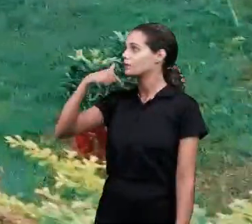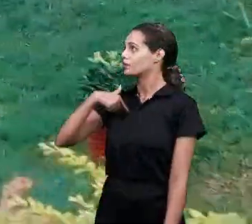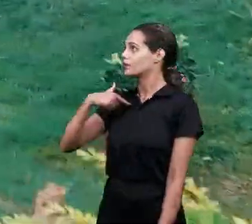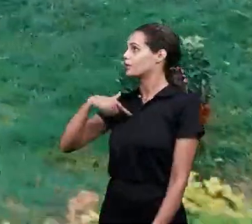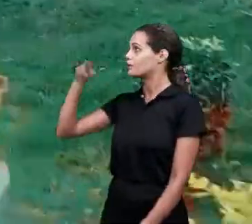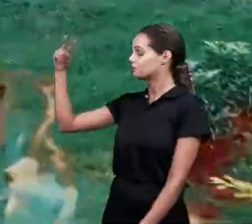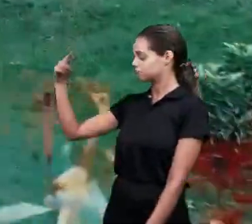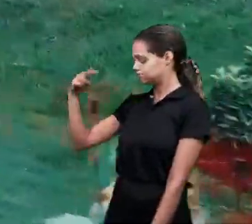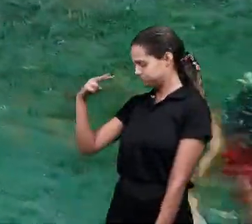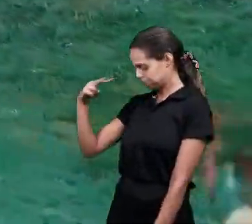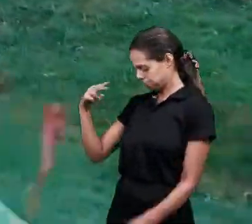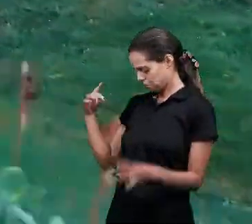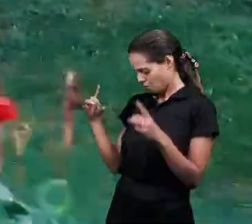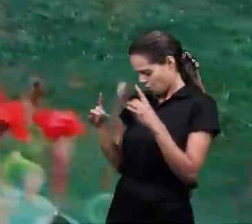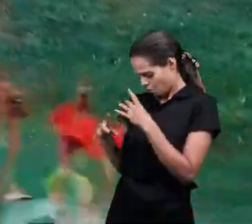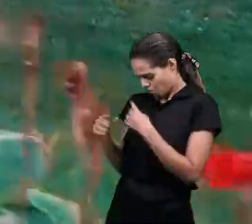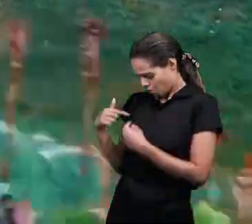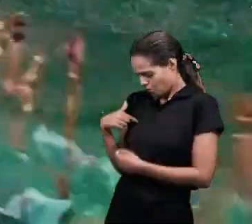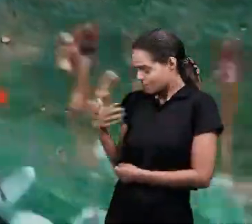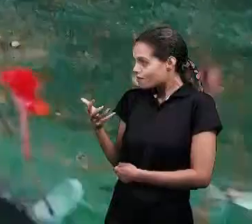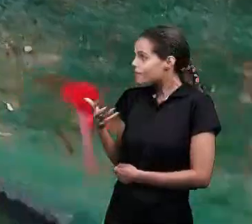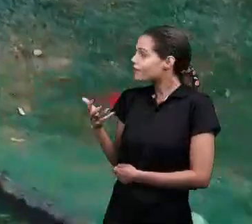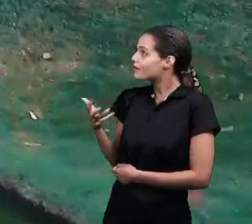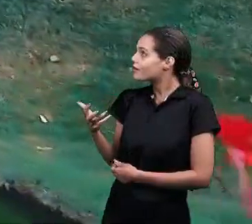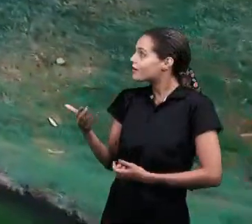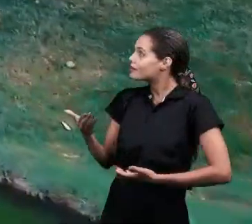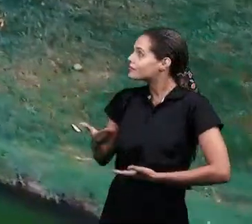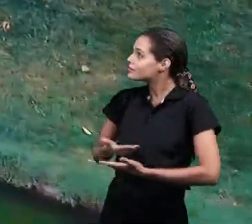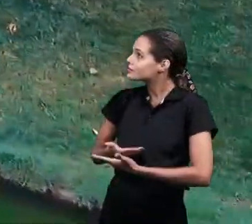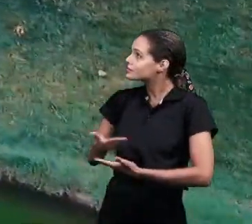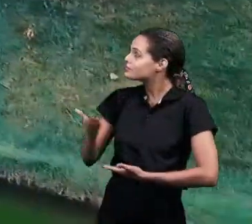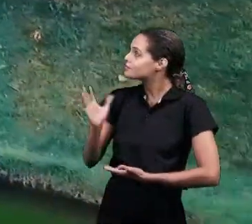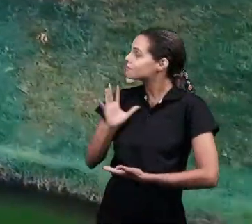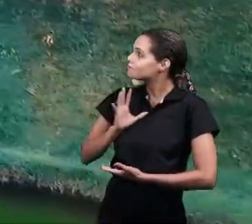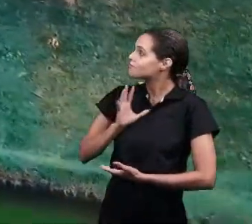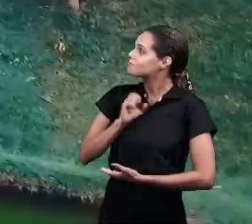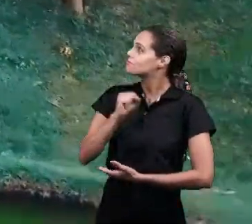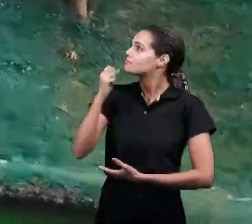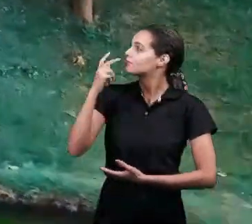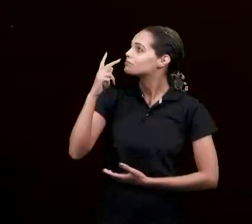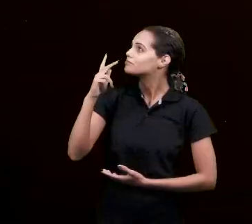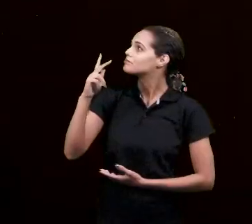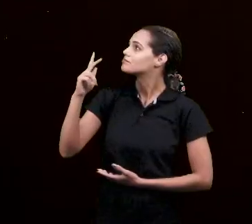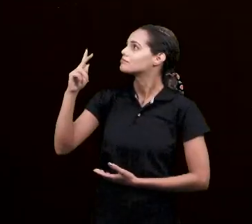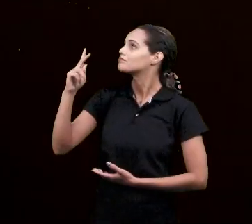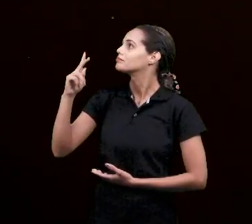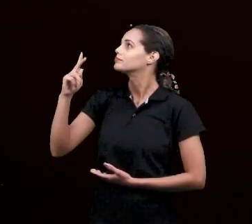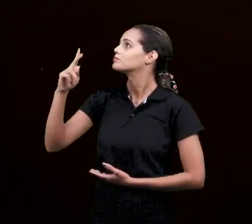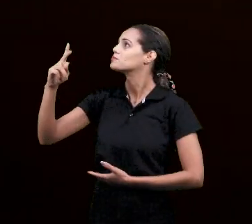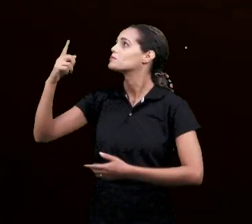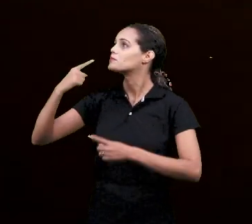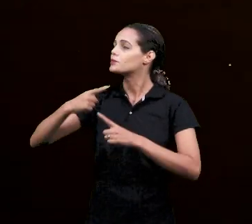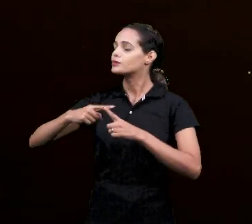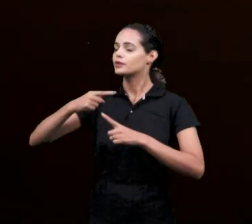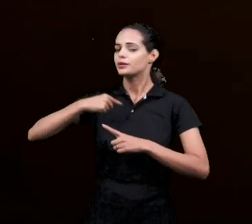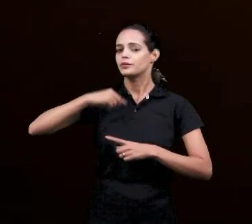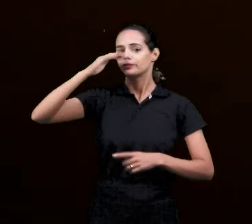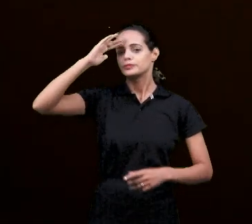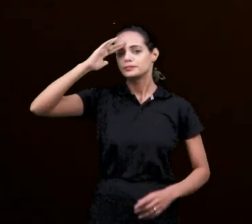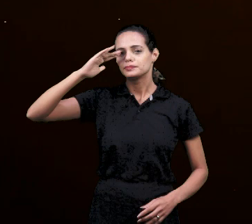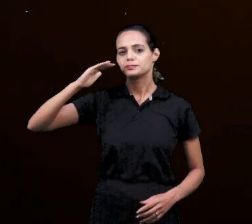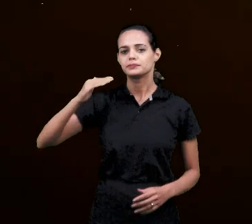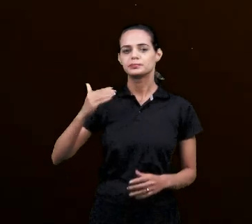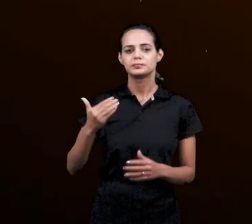Senhor, teu servo amado, pois confio em teu